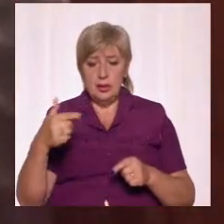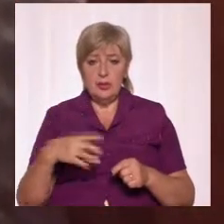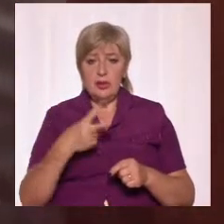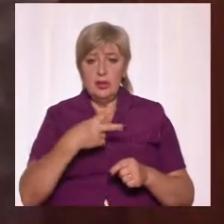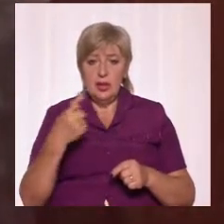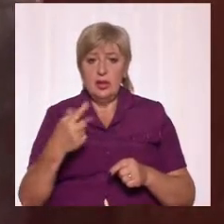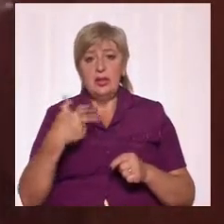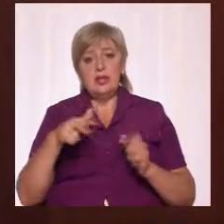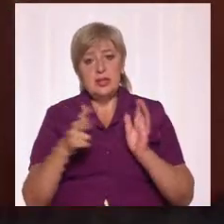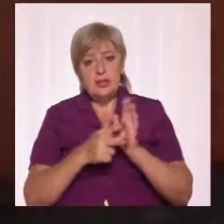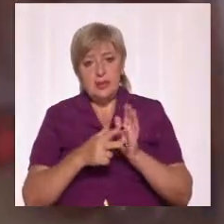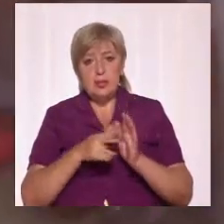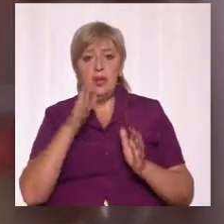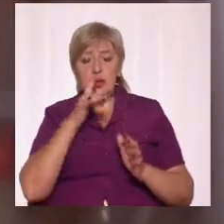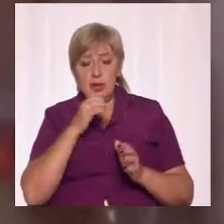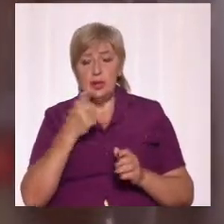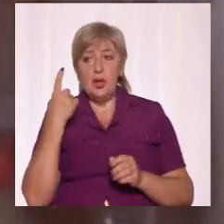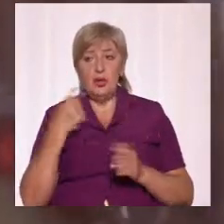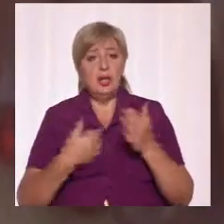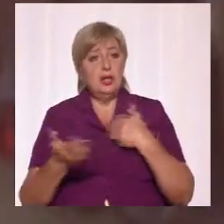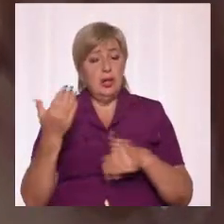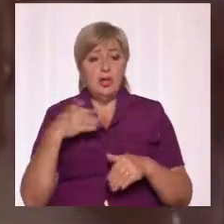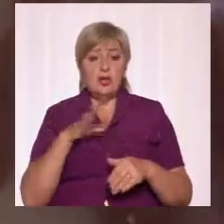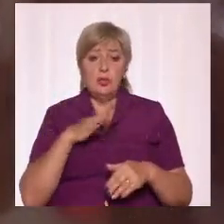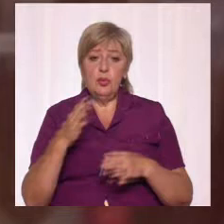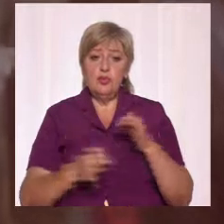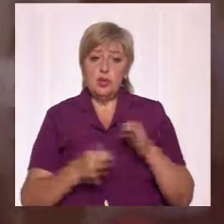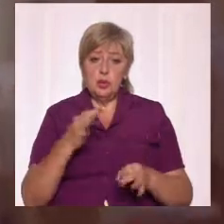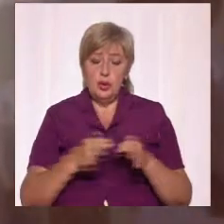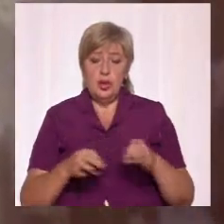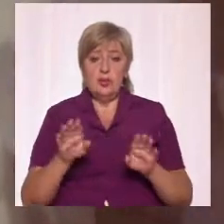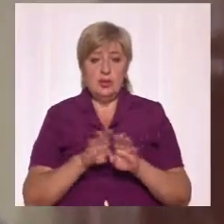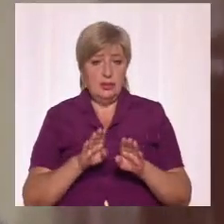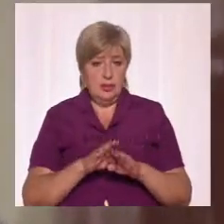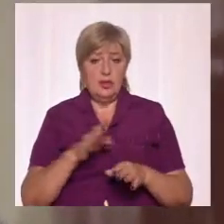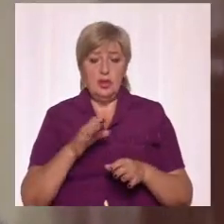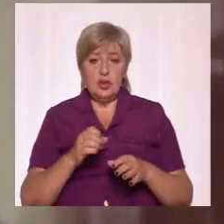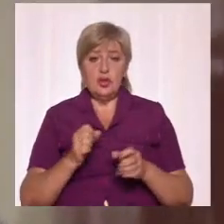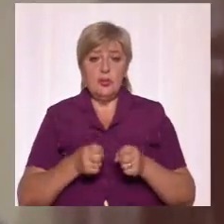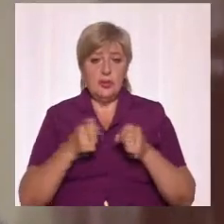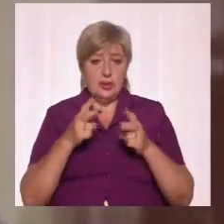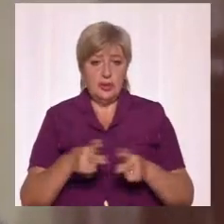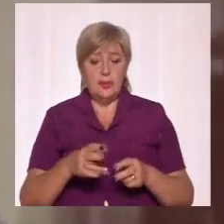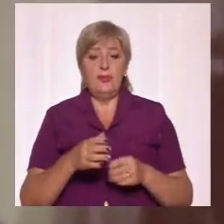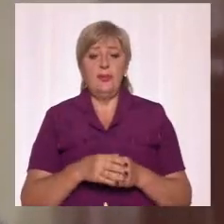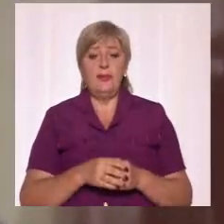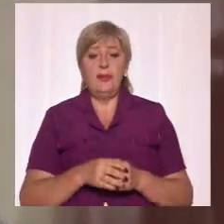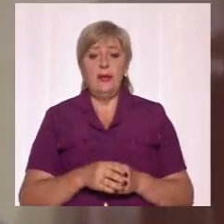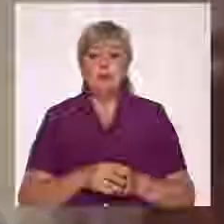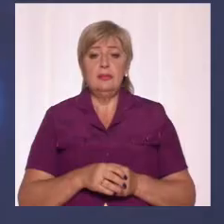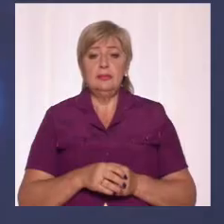восьмирічній криворіжці. Один із них раніше засуджений за тяжкий злочин. Їм загрожує до 10 років ув'язнення із конфіскацією